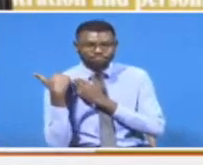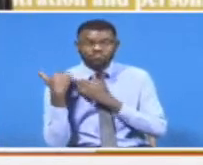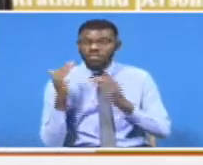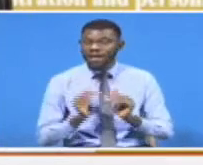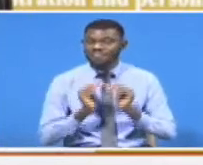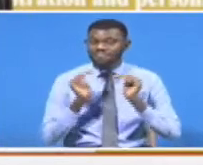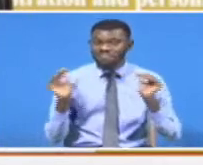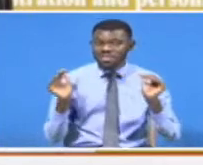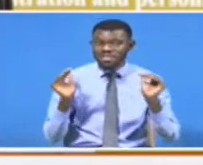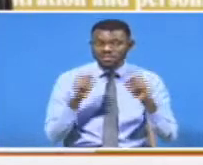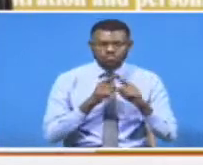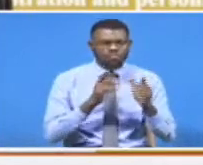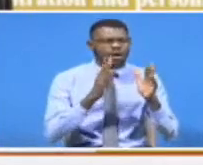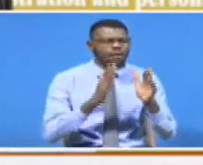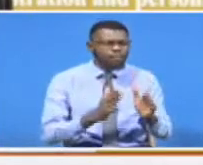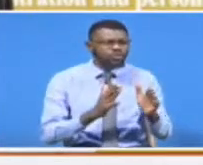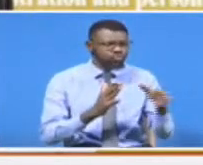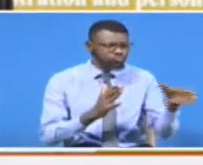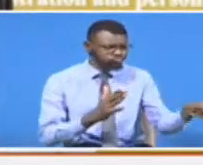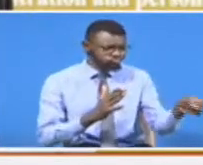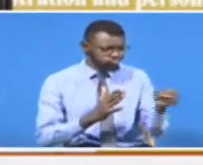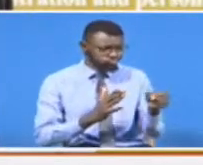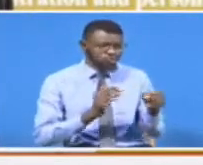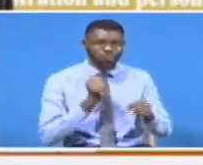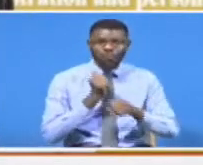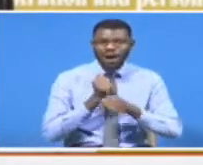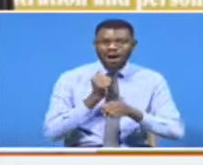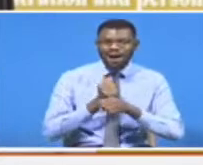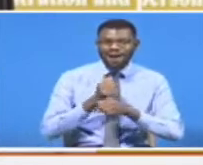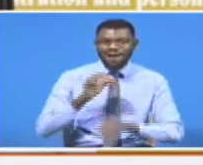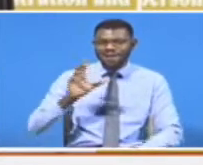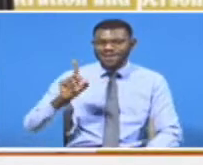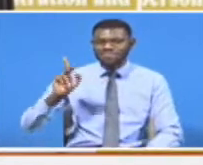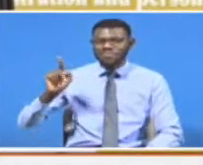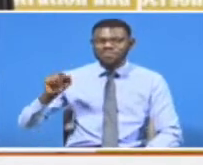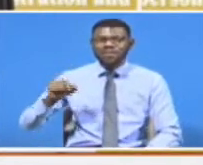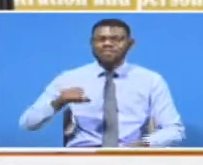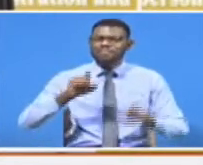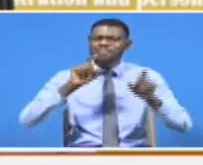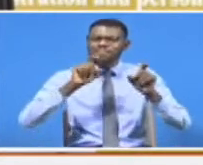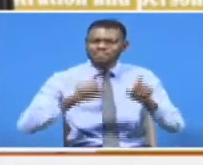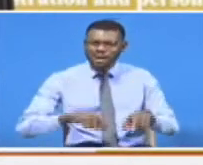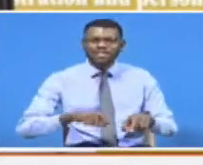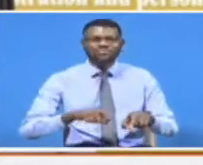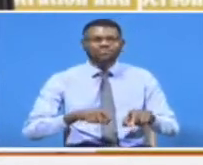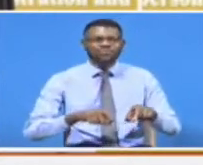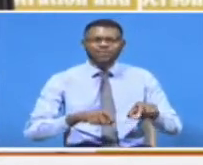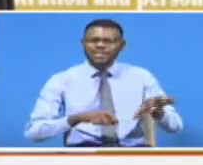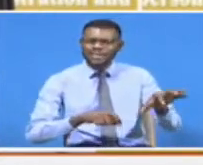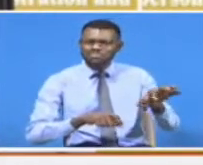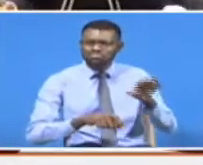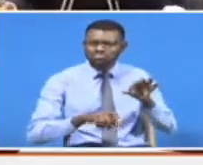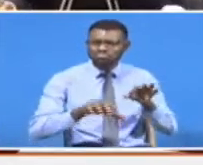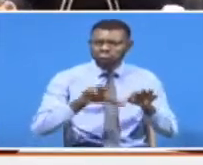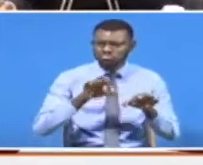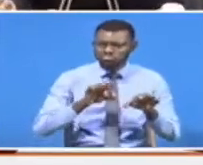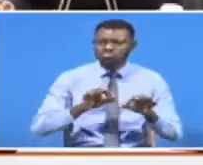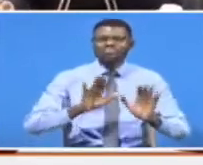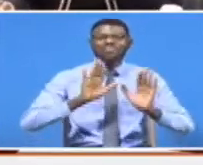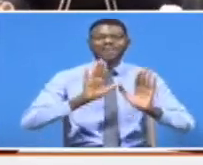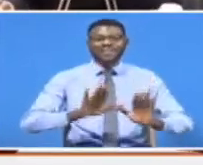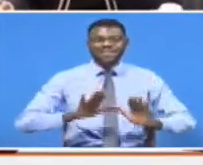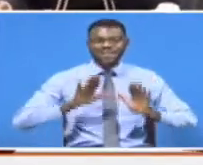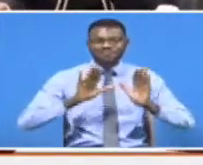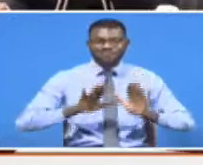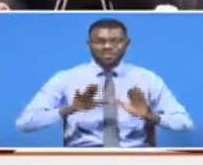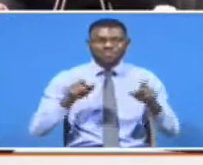the holder of such an office needs to be selected meticulously. Wakiwataka